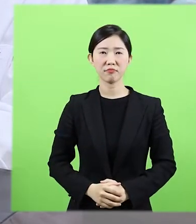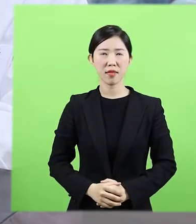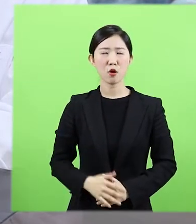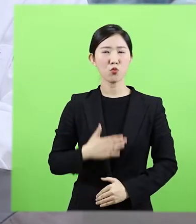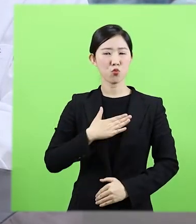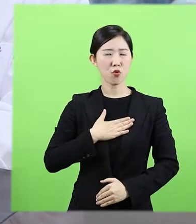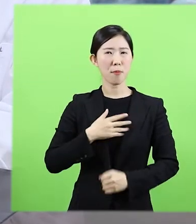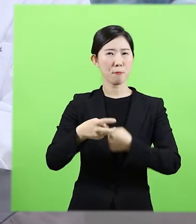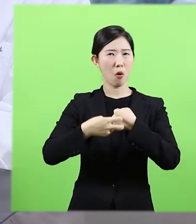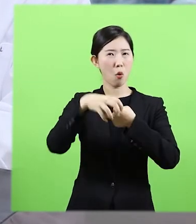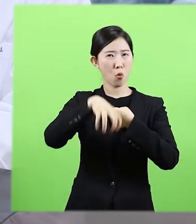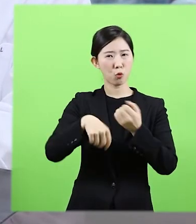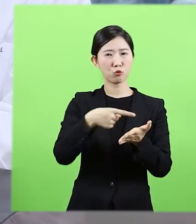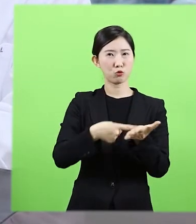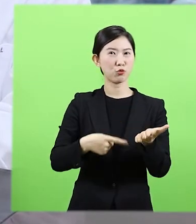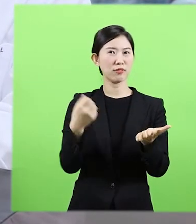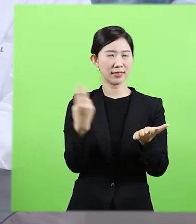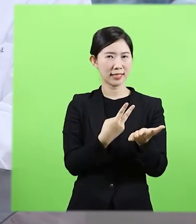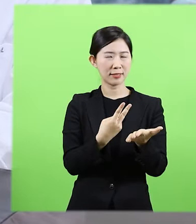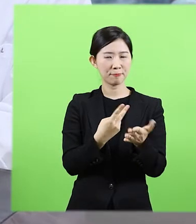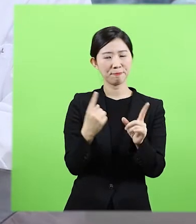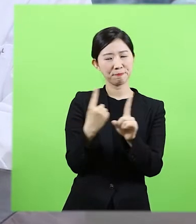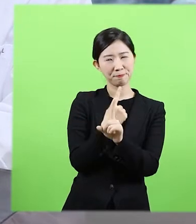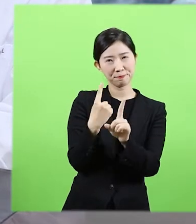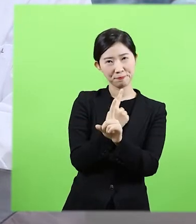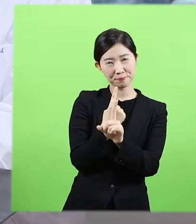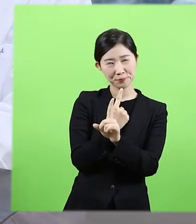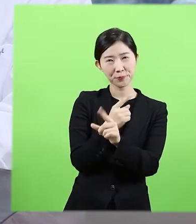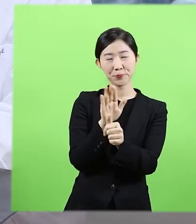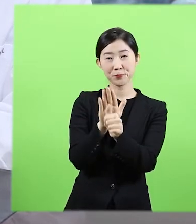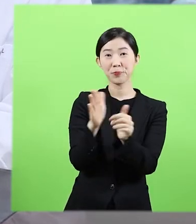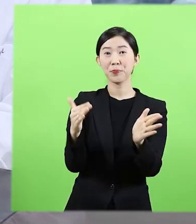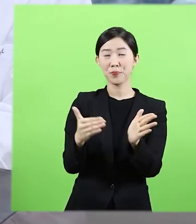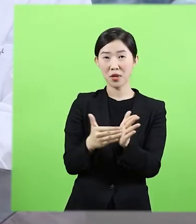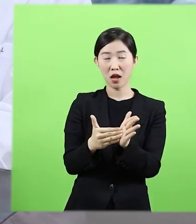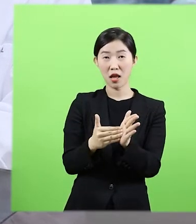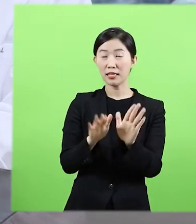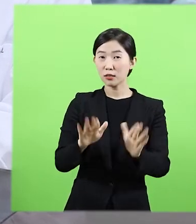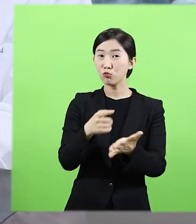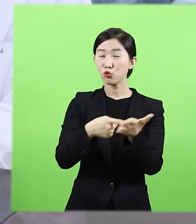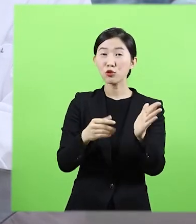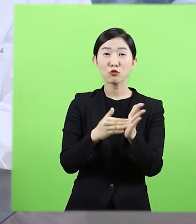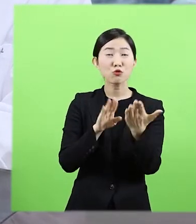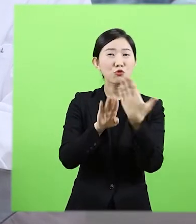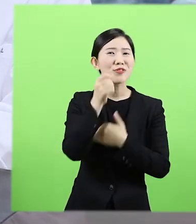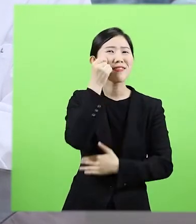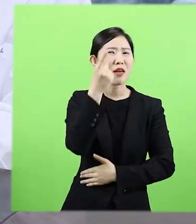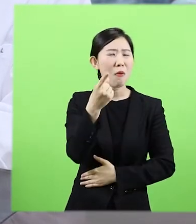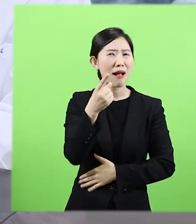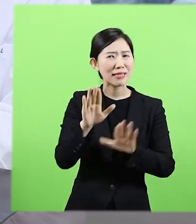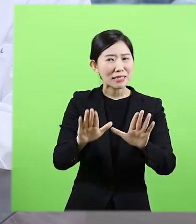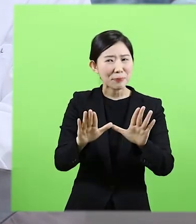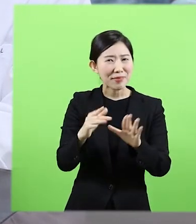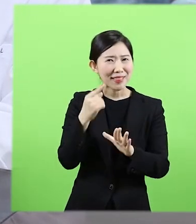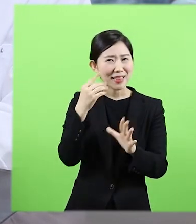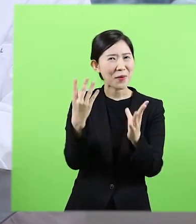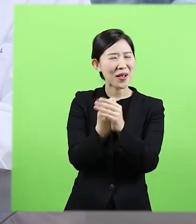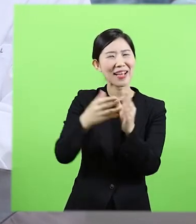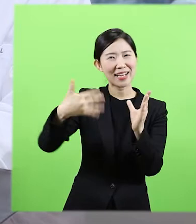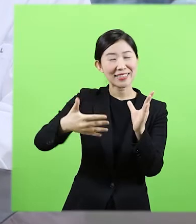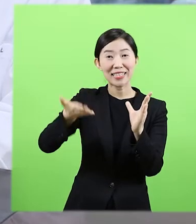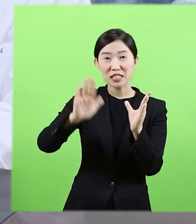있는 사람인데, 복원을 해서 고쳐주는 그런 케이스가 수술하고 1개월짜라서 아직